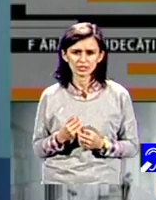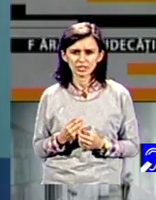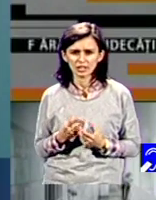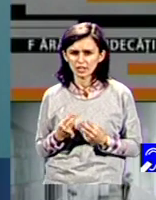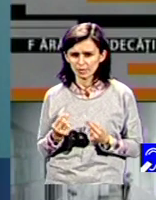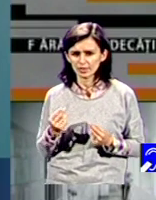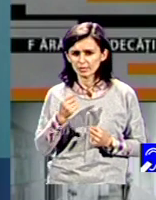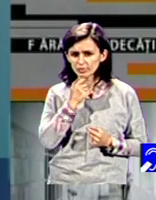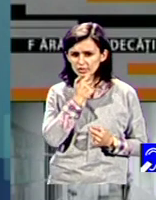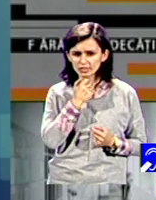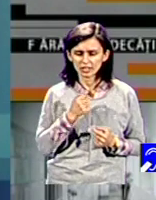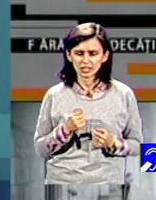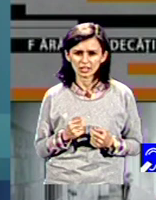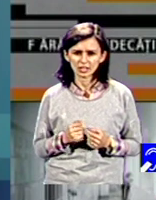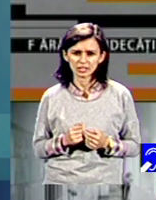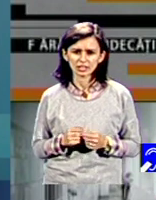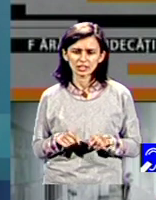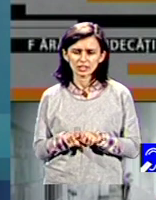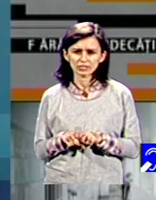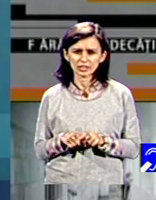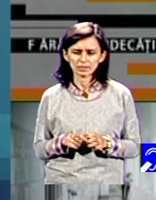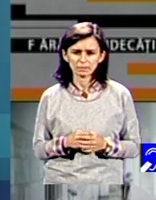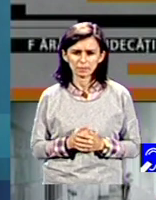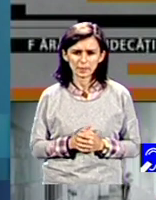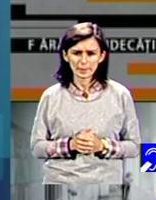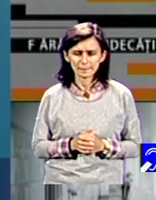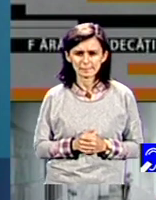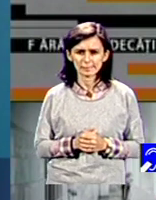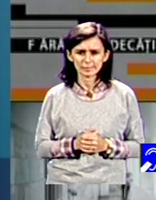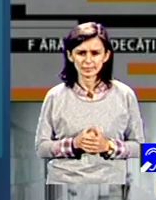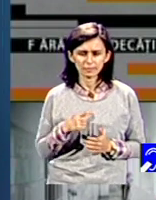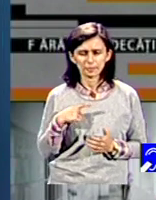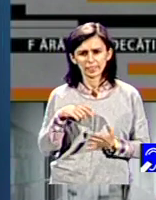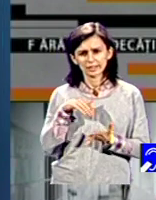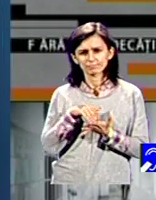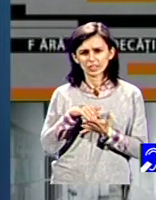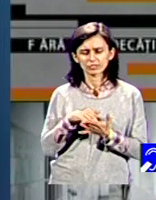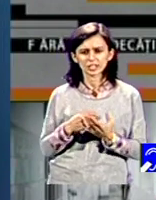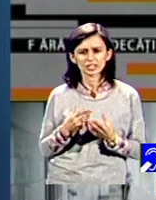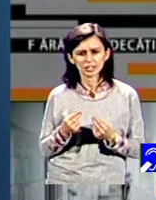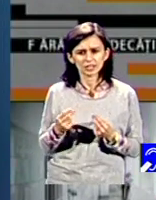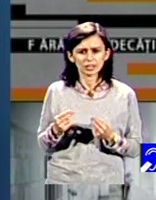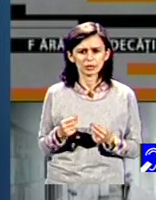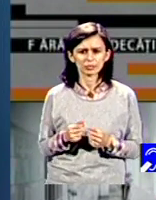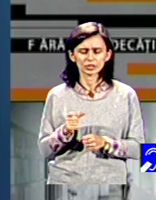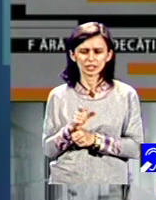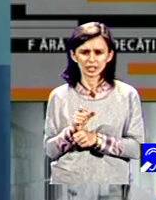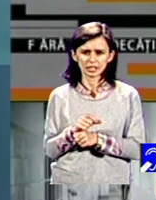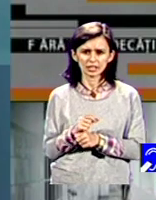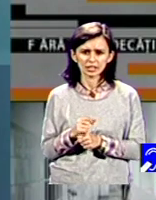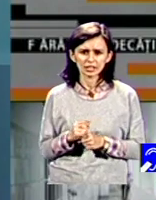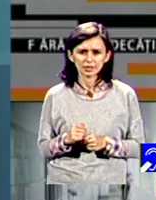datele geaca aia ne întoarcem la povestea de la început că e nevoie de mai mult pentru știe nevoie de o